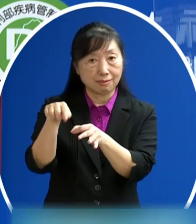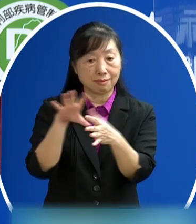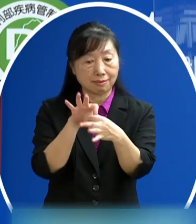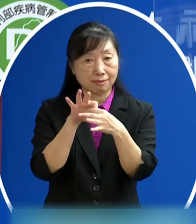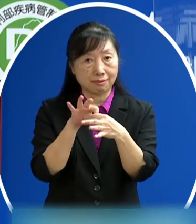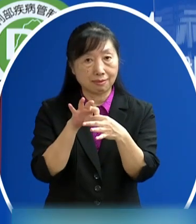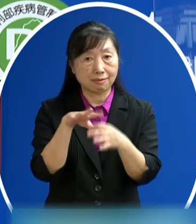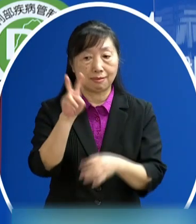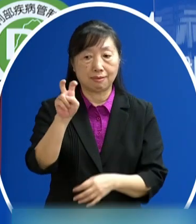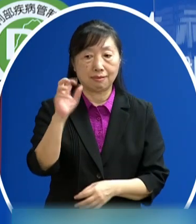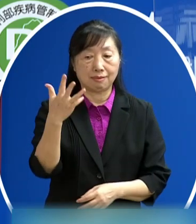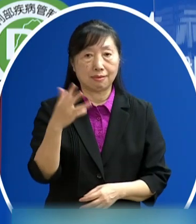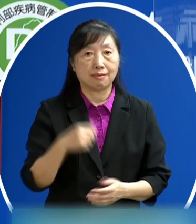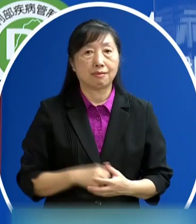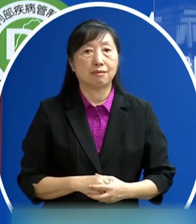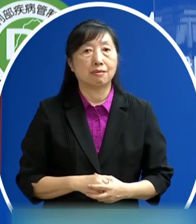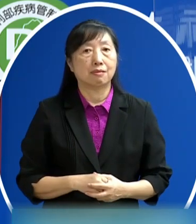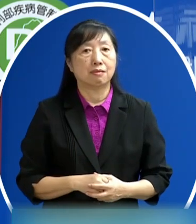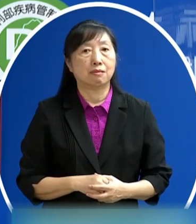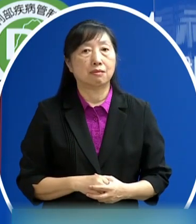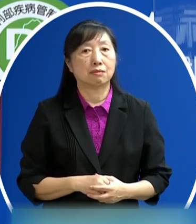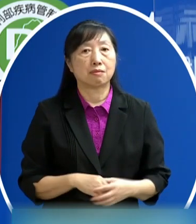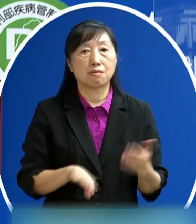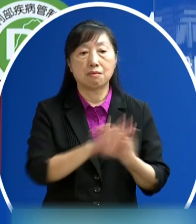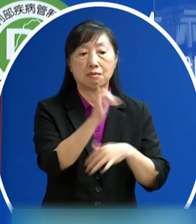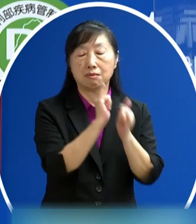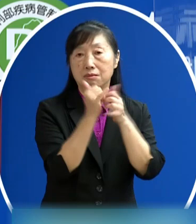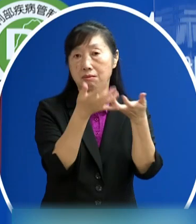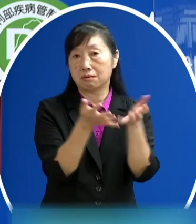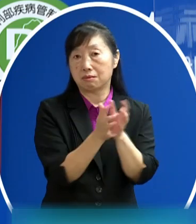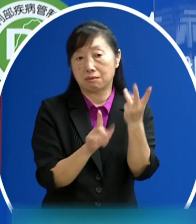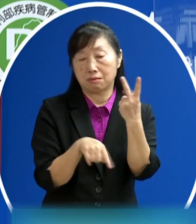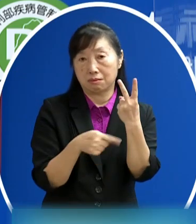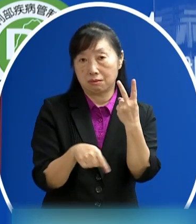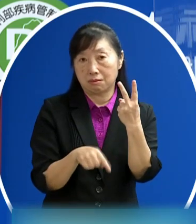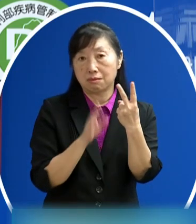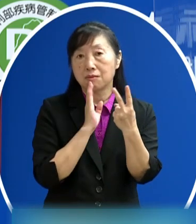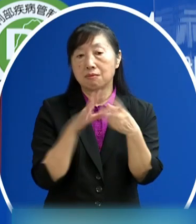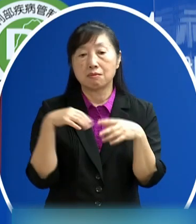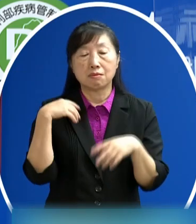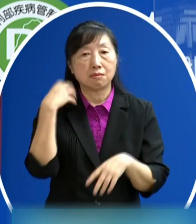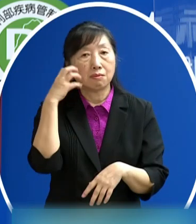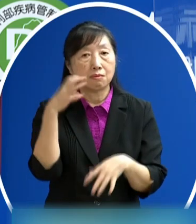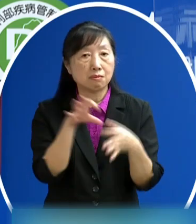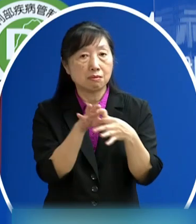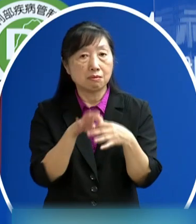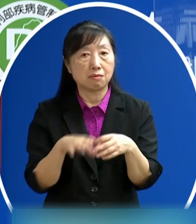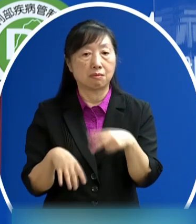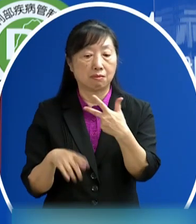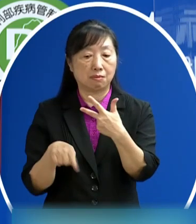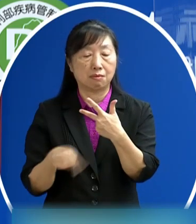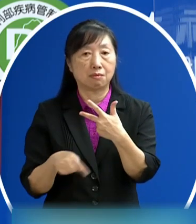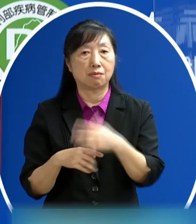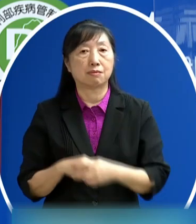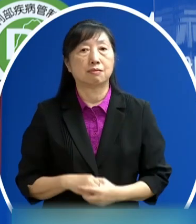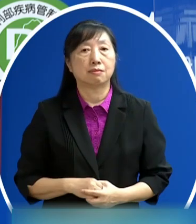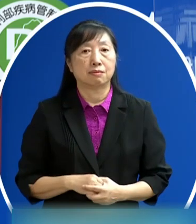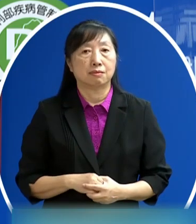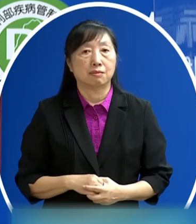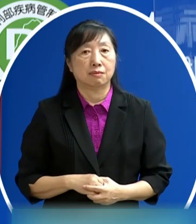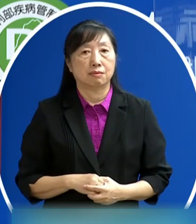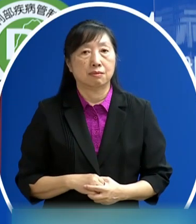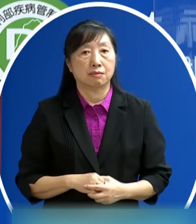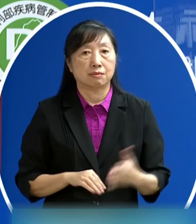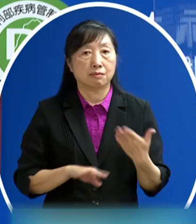茶艺馆相关的28例，某社团相关的2例，某水果商相关的有7例。